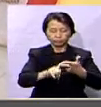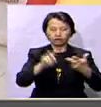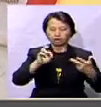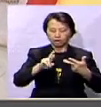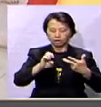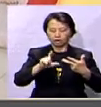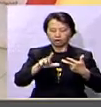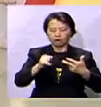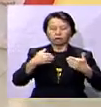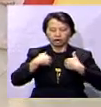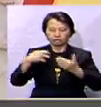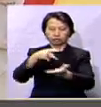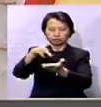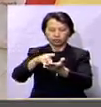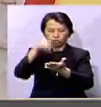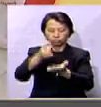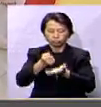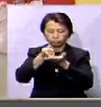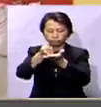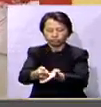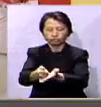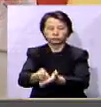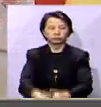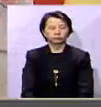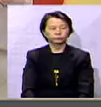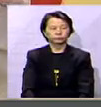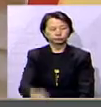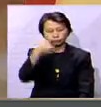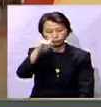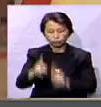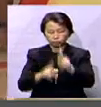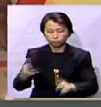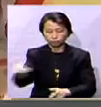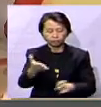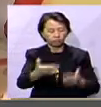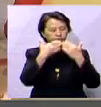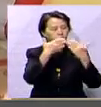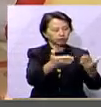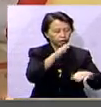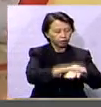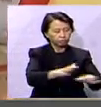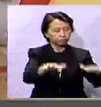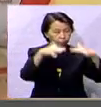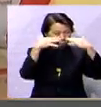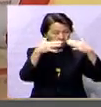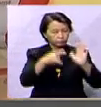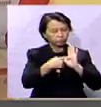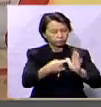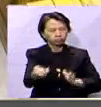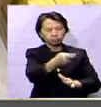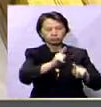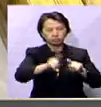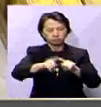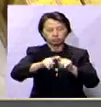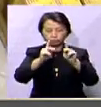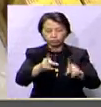rela berada di pusat pemindahan untuk membantu penduduk. Bagi penduduk, mereka berterima kasih atas keprihatinan yang ditunjukkan